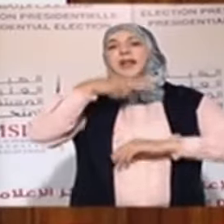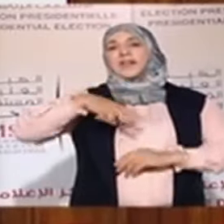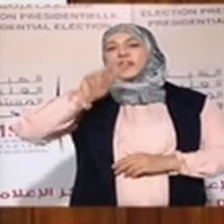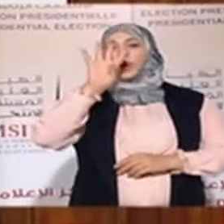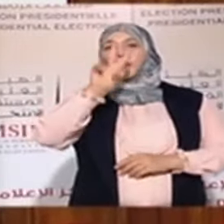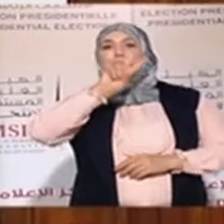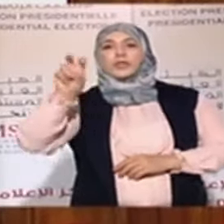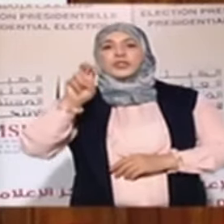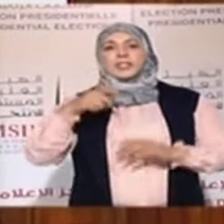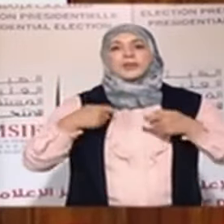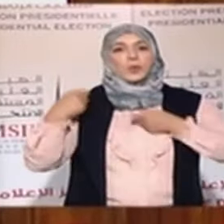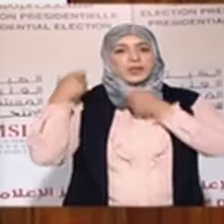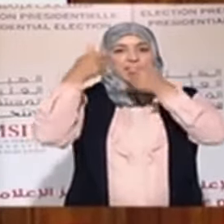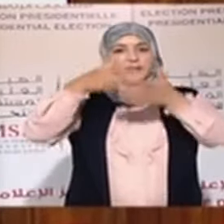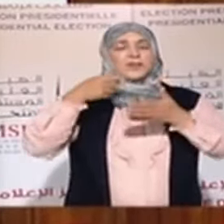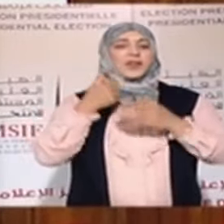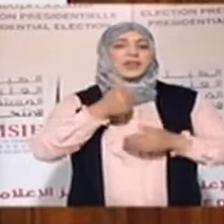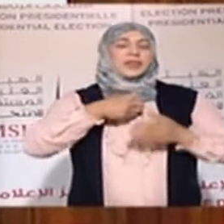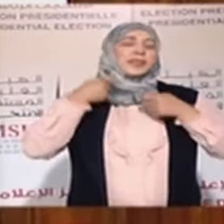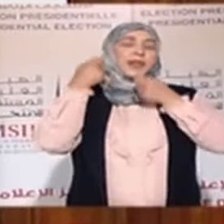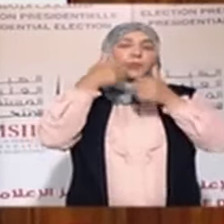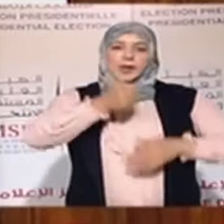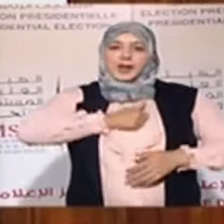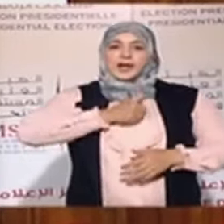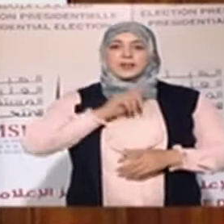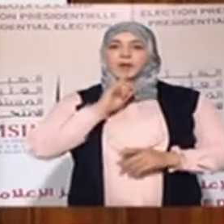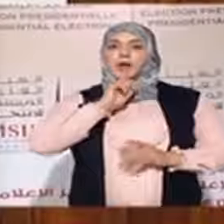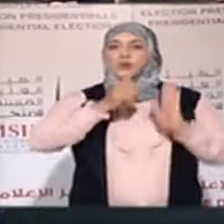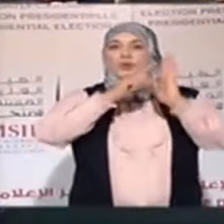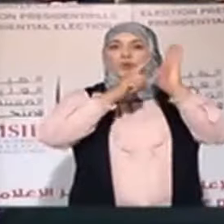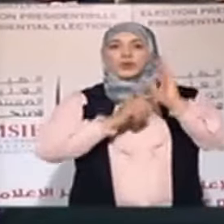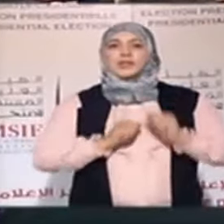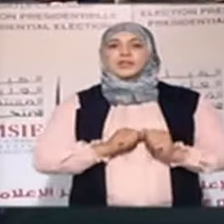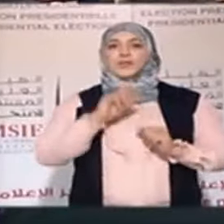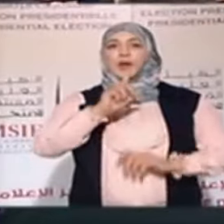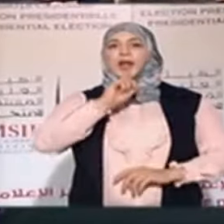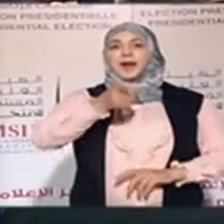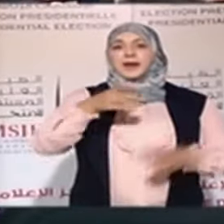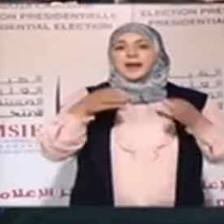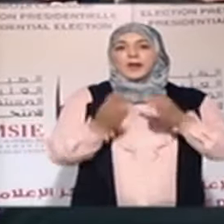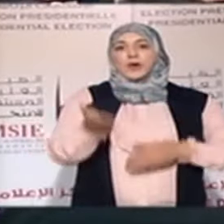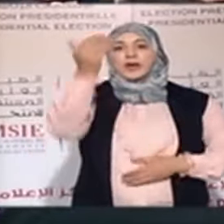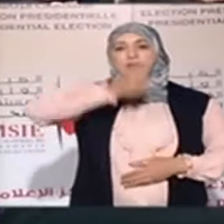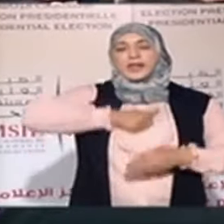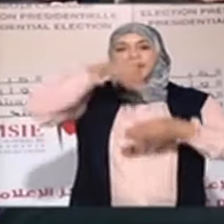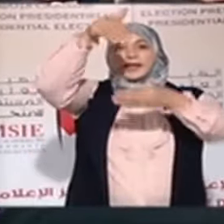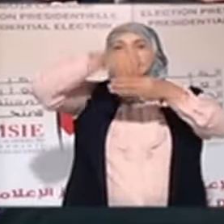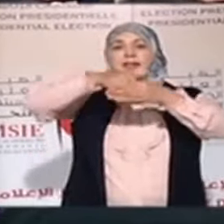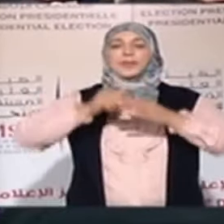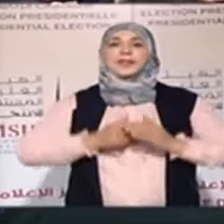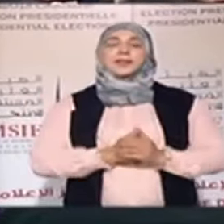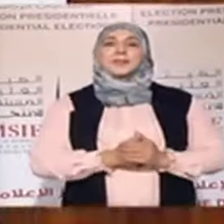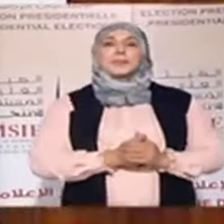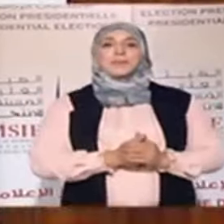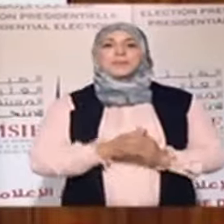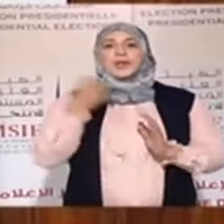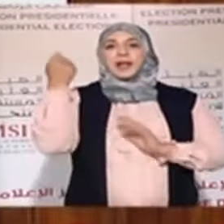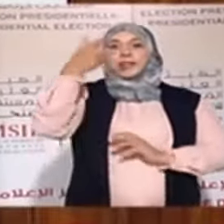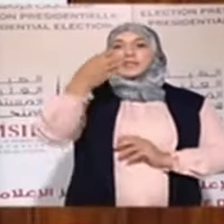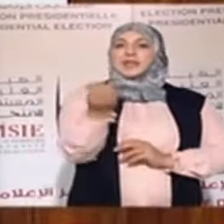2024 وسقف التمويل الخاص وشروطه، وعلى قرار الهيئة العليا المستقلة للانتخابات